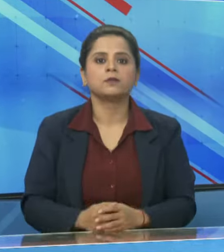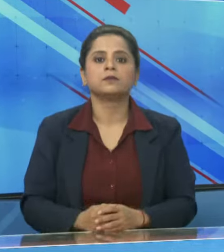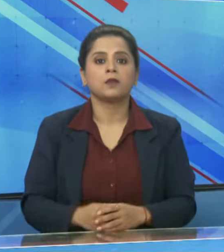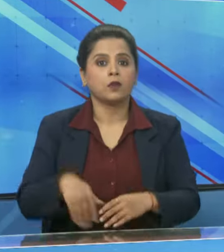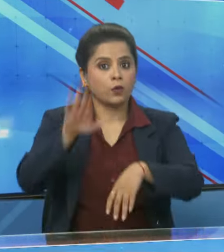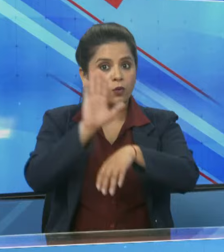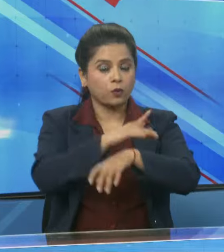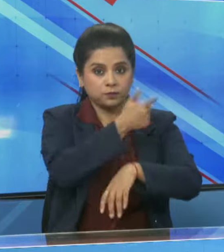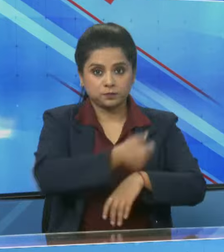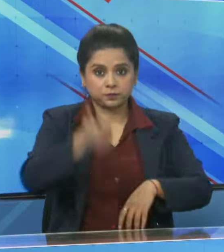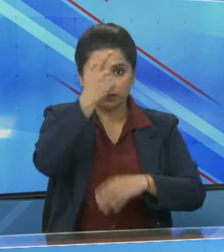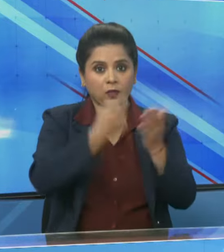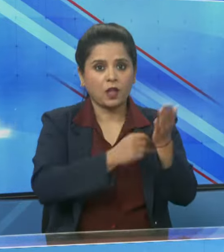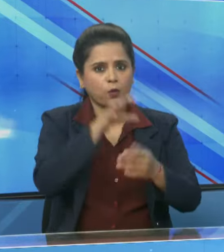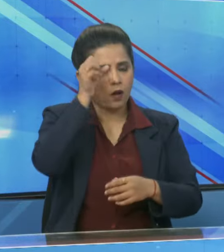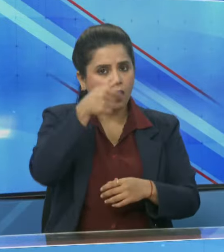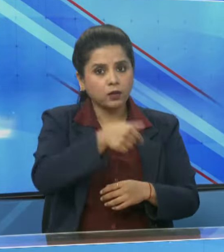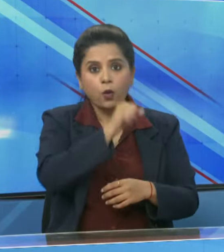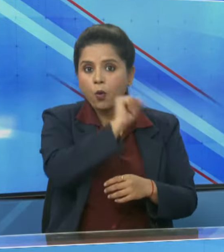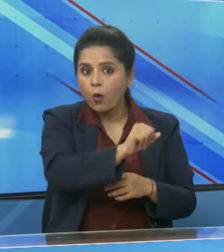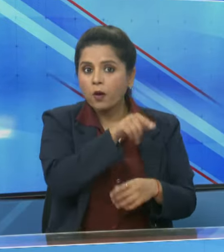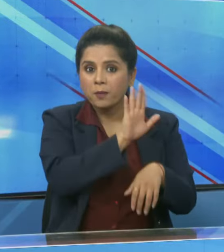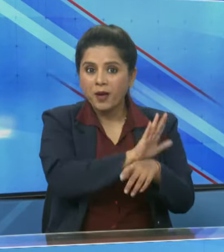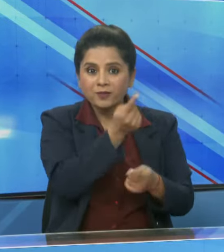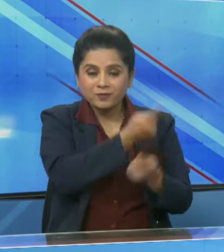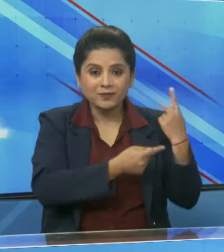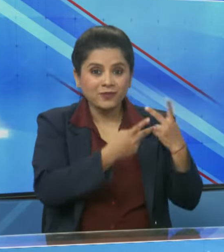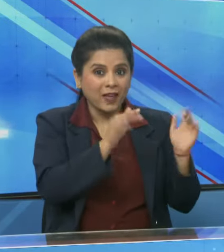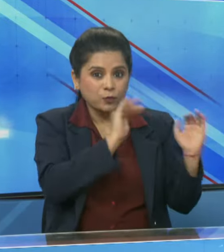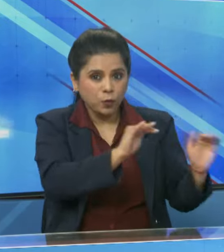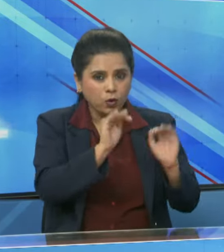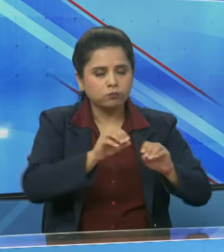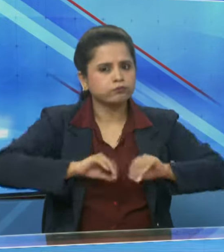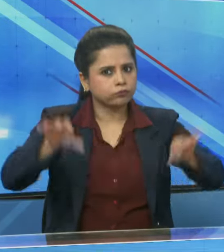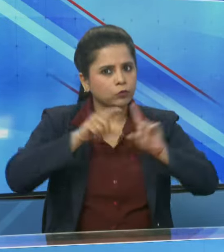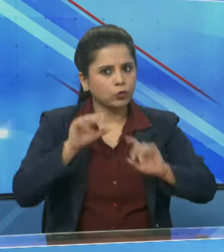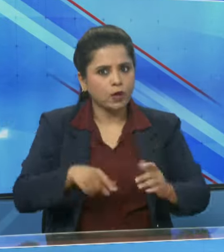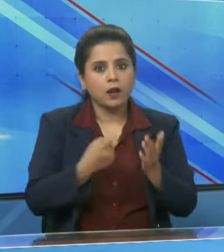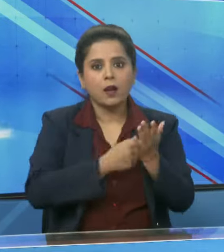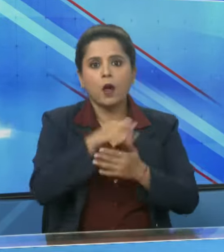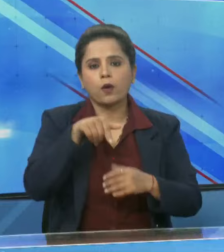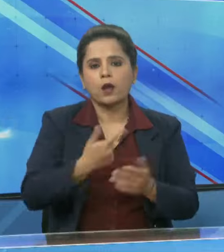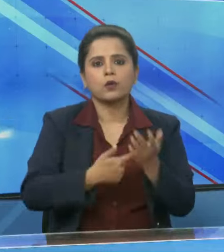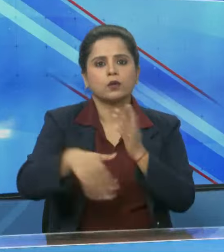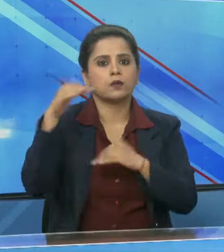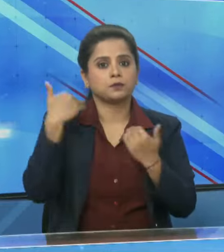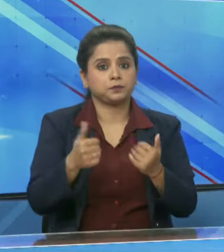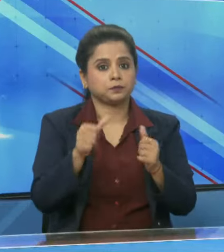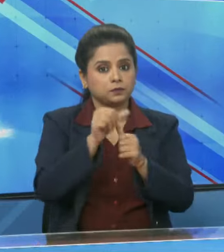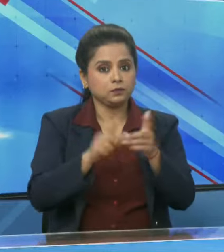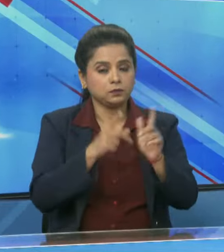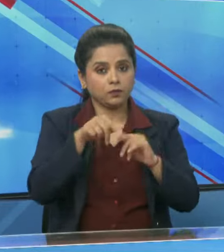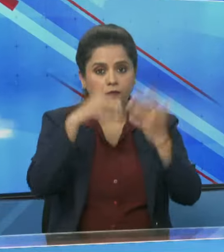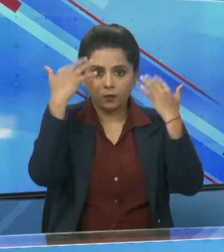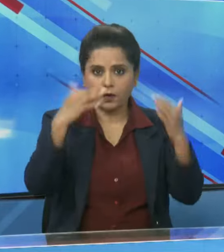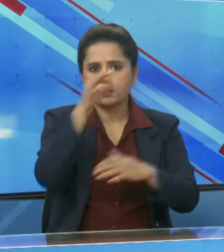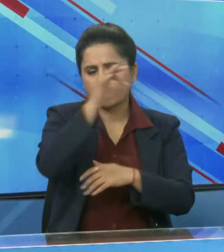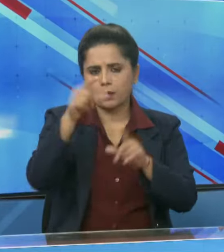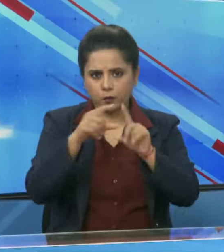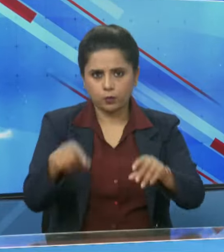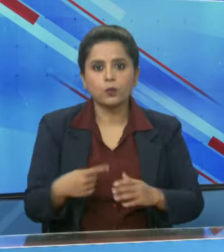कांग्रेस नेता राहुल गांधी भी लगातार अपने पार्टी के प्रत्याशियों के लिए प्रचार में जुटे हैं। राहुल गांधी ने आज राजस्थान के अनूपगढ़ में एक जनसभा को संबोधित